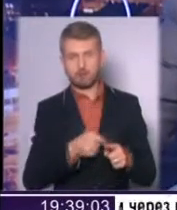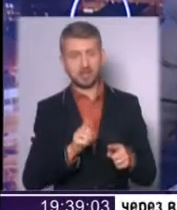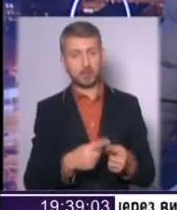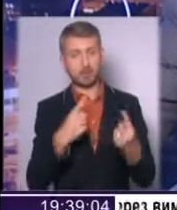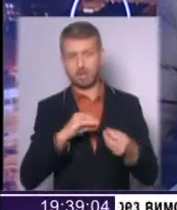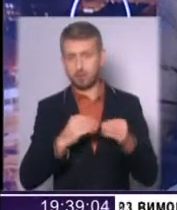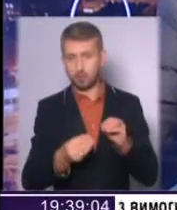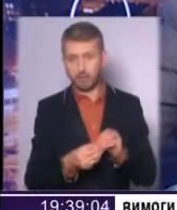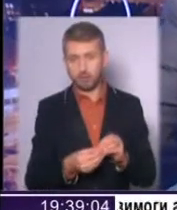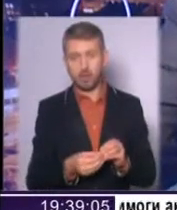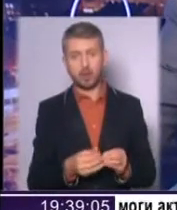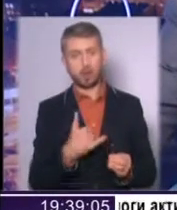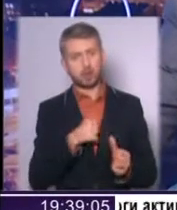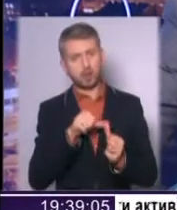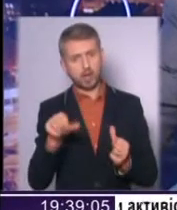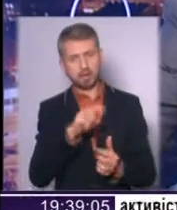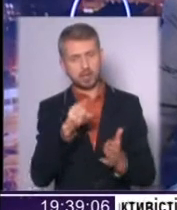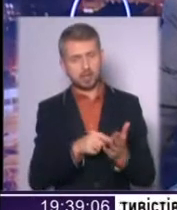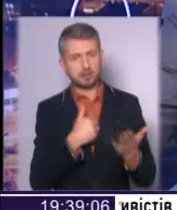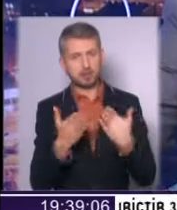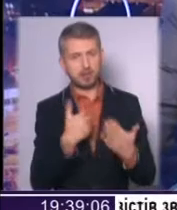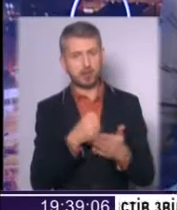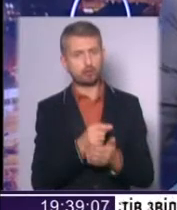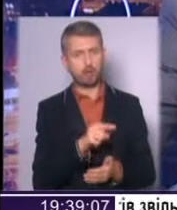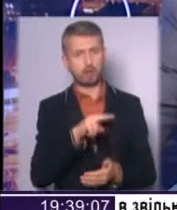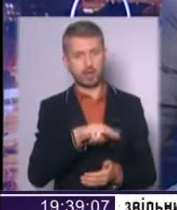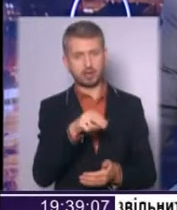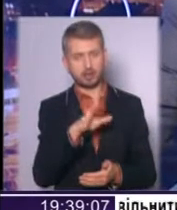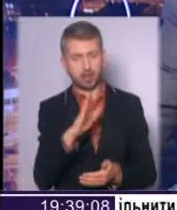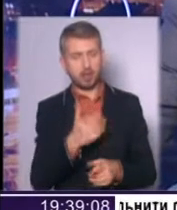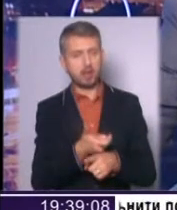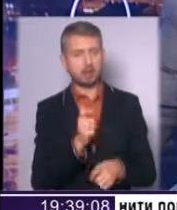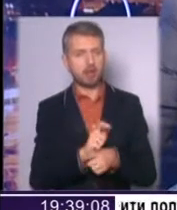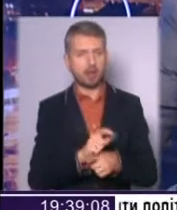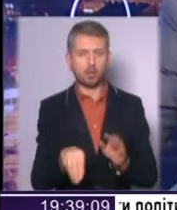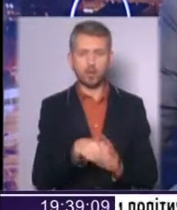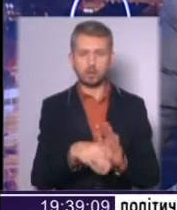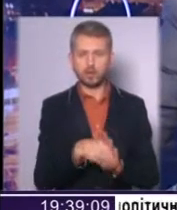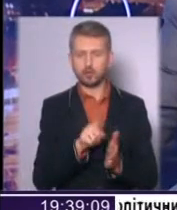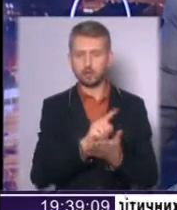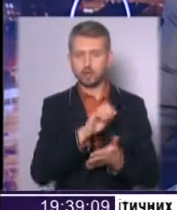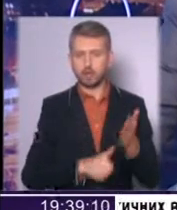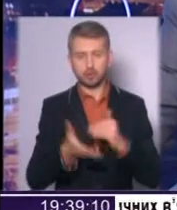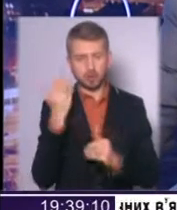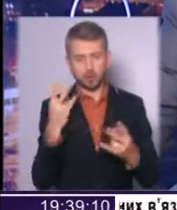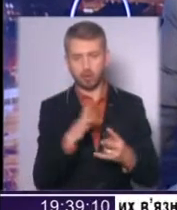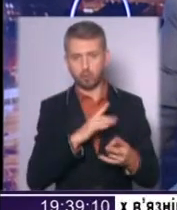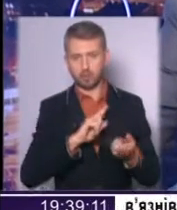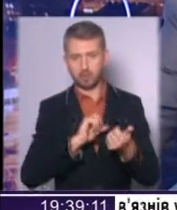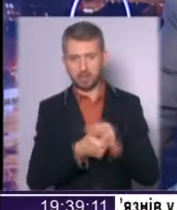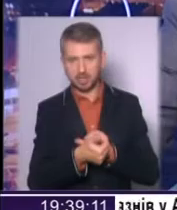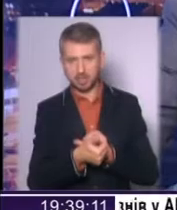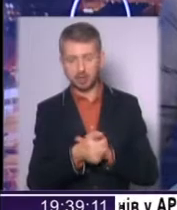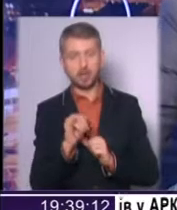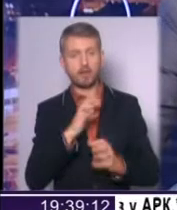з наших підприємств. Тобто електроенергії, газ, все, і заводу платити наперед. Це теж забирає кошти обігові в підприємств,